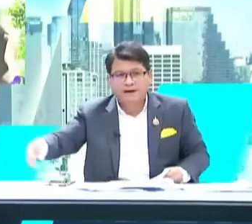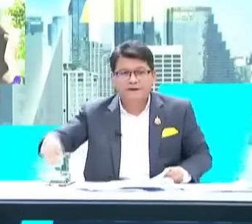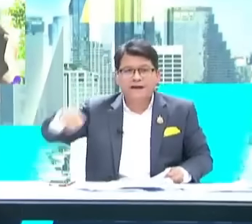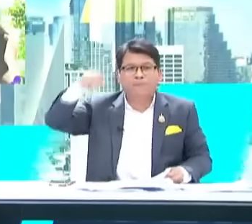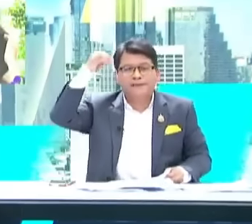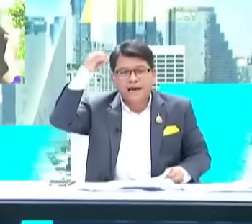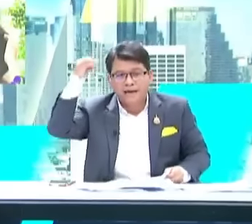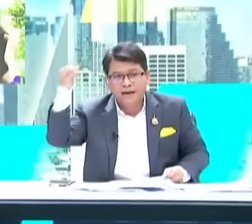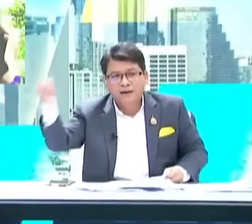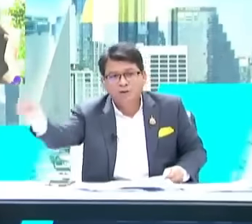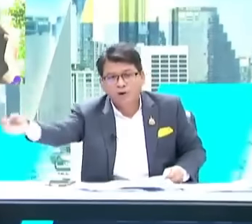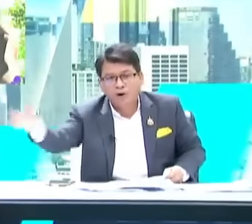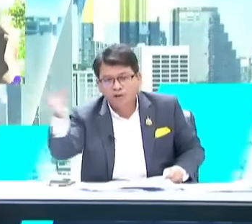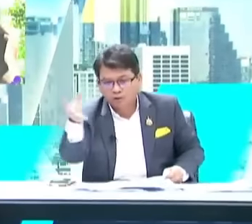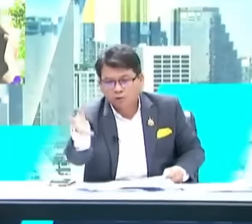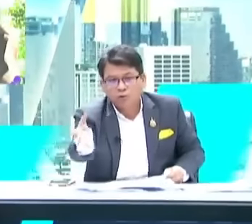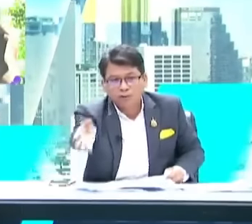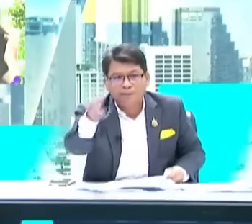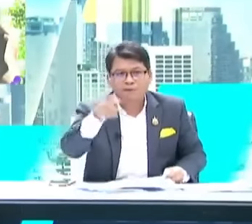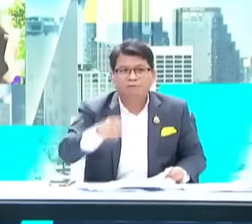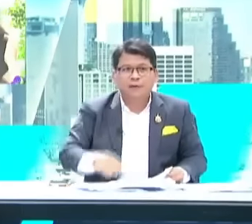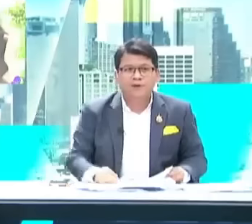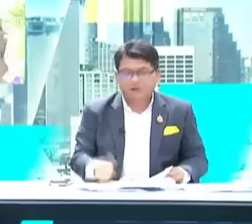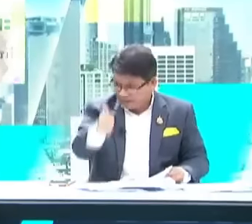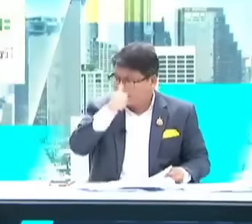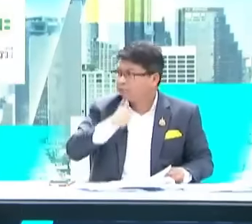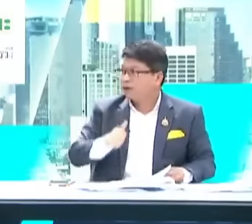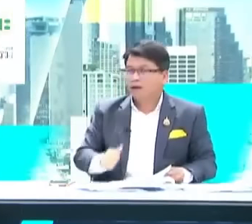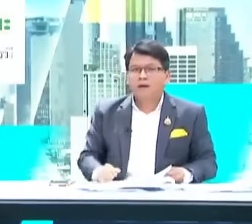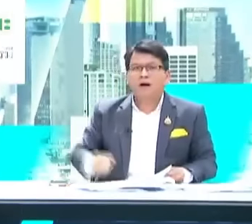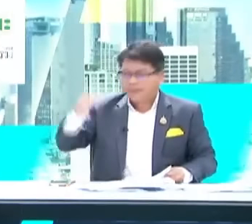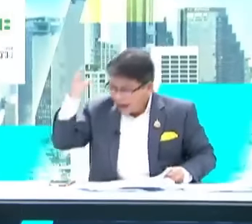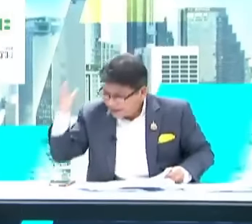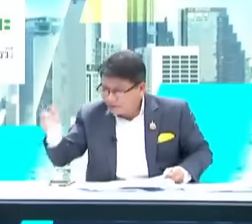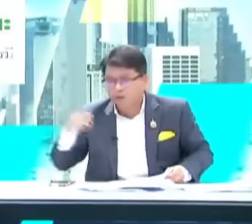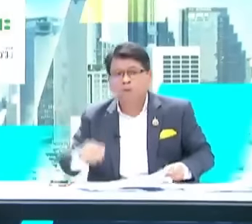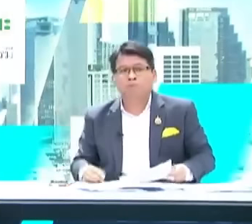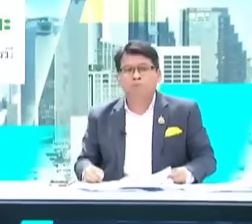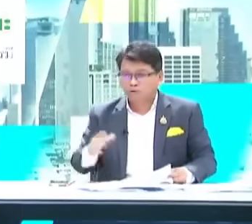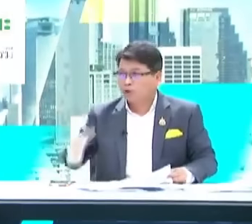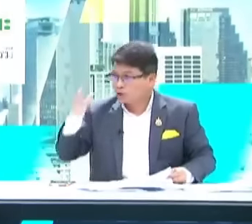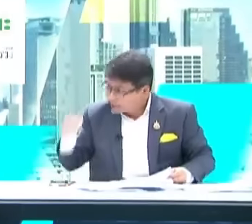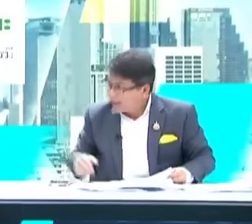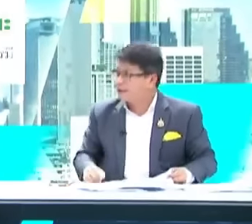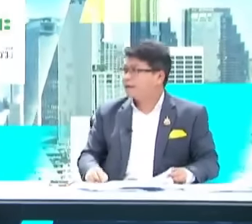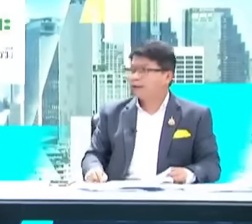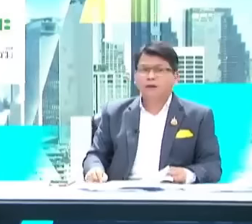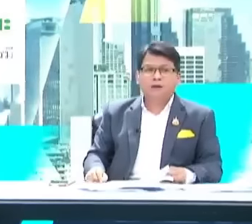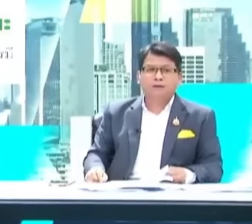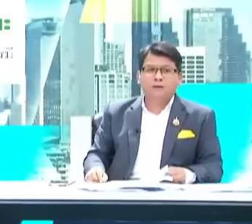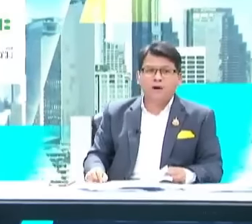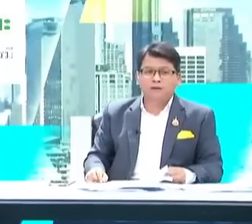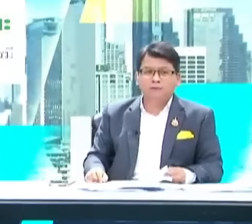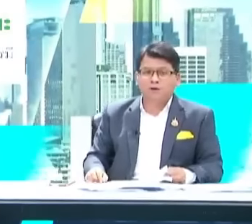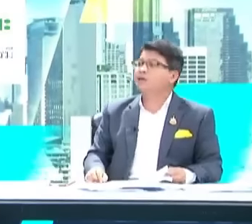ำค่าไฟเอาไปจ่ายต่อยอดลงทุนทำร้านส้มตำนี่ก็เจ๋งเอาไปจ่ายหนี้นอกระบบบางส่วนก็ต้องจ่ายน